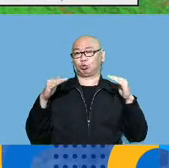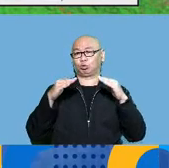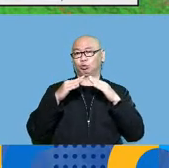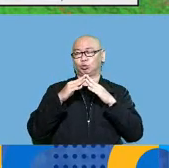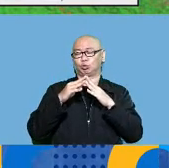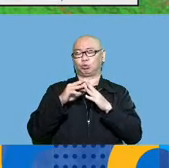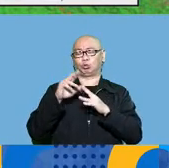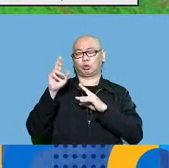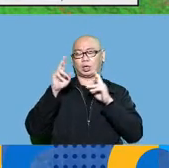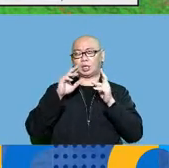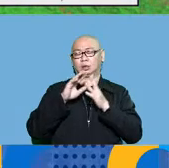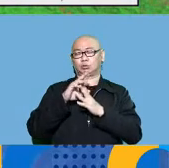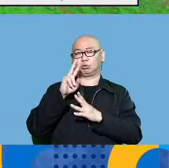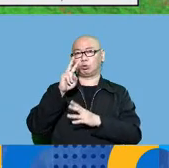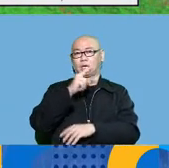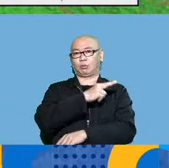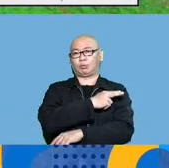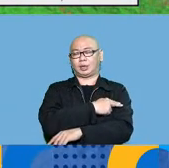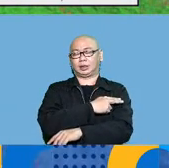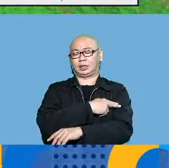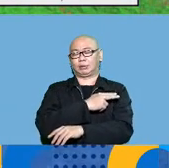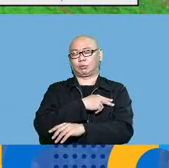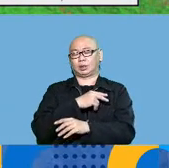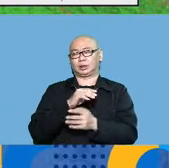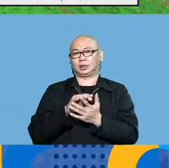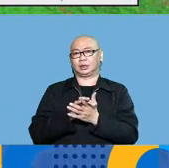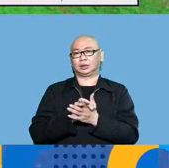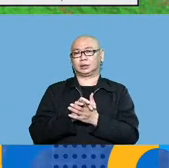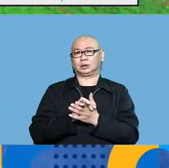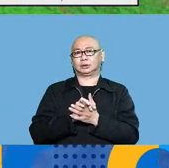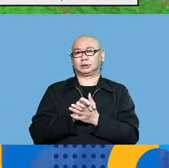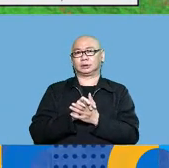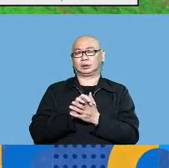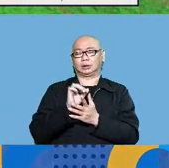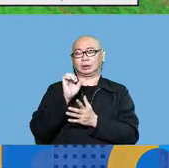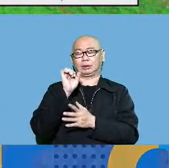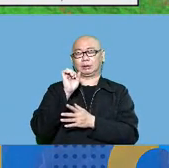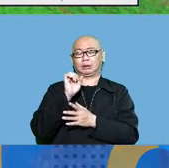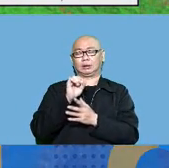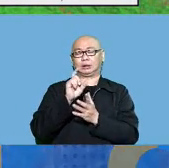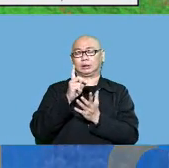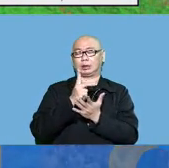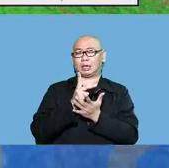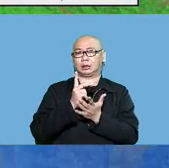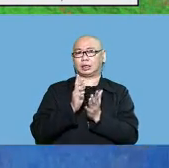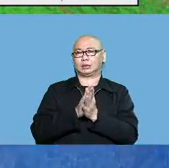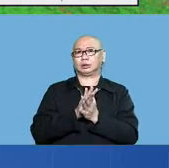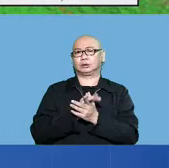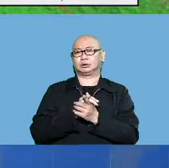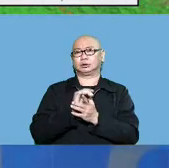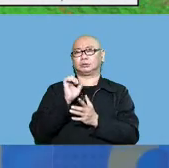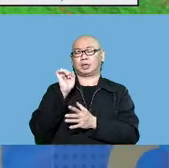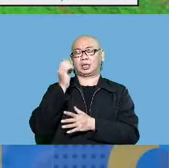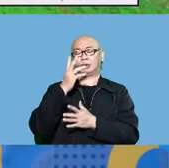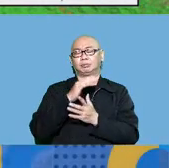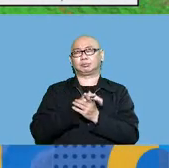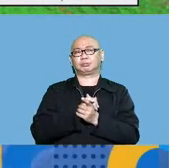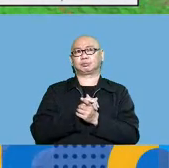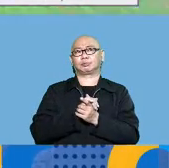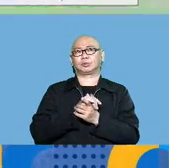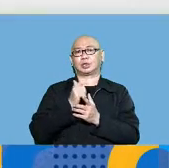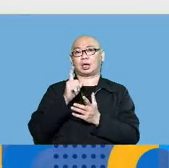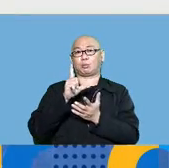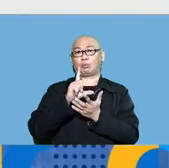yaitu Kabupaten Kendal dan Kabupaten Semarang. Gunung Ungaran dapat dikatakan sebagai laboratorium